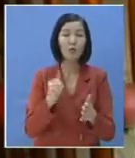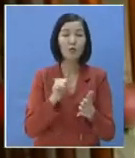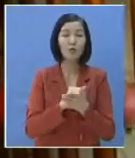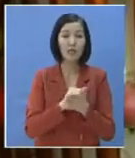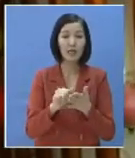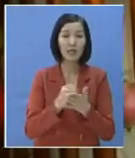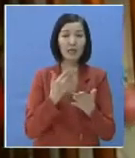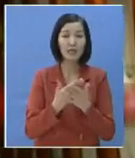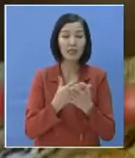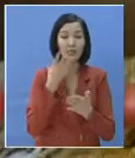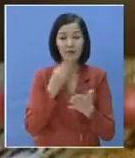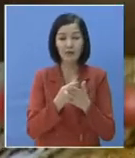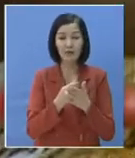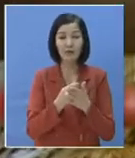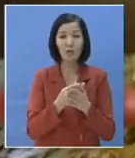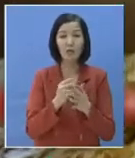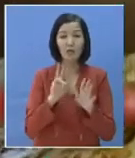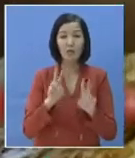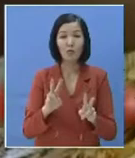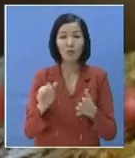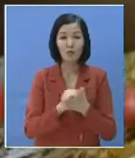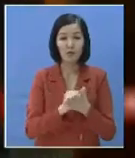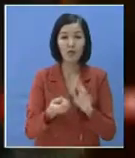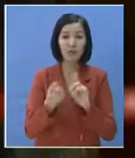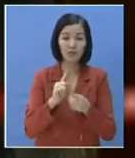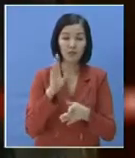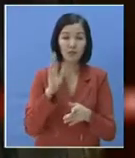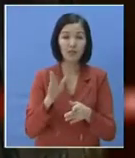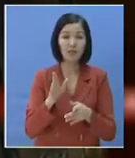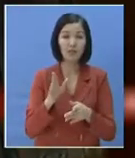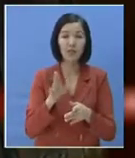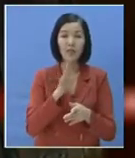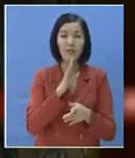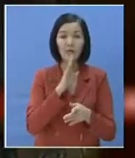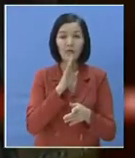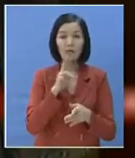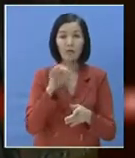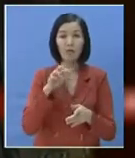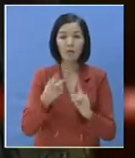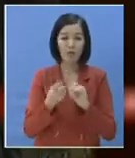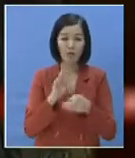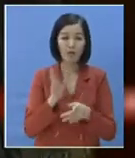малышки, и добились своего. На днях в документы внесут изменения, и малышу поменяют пол.